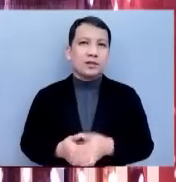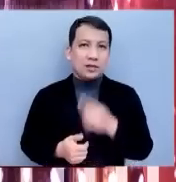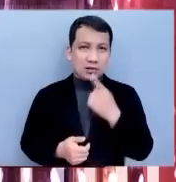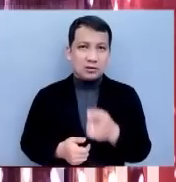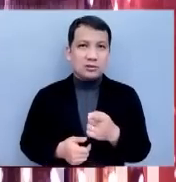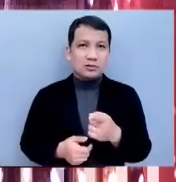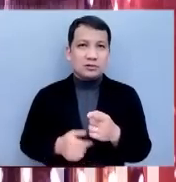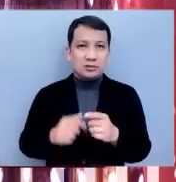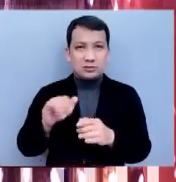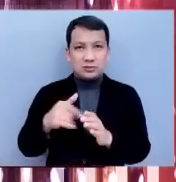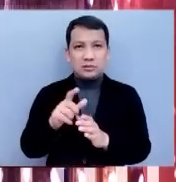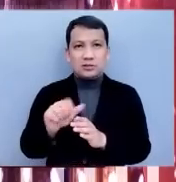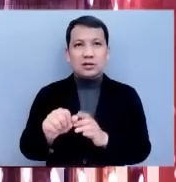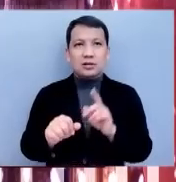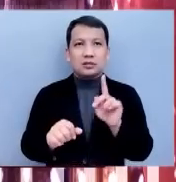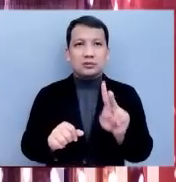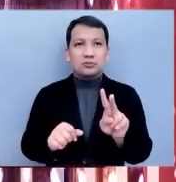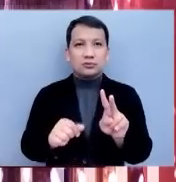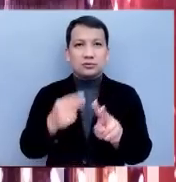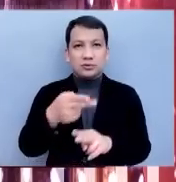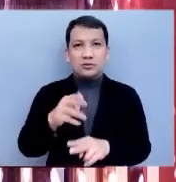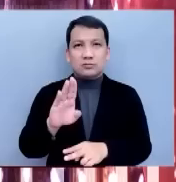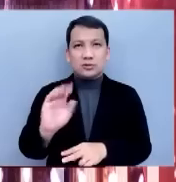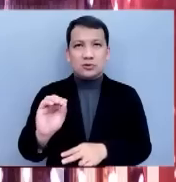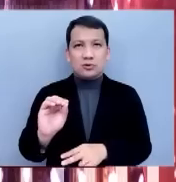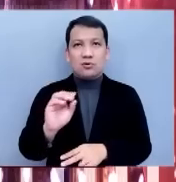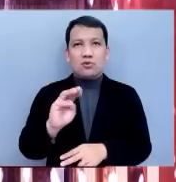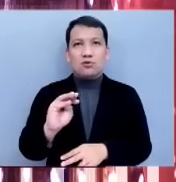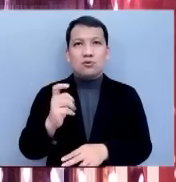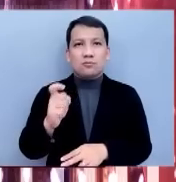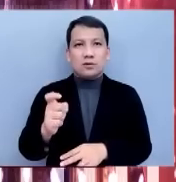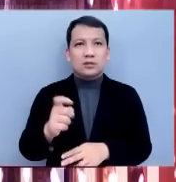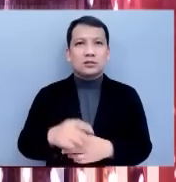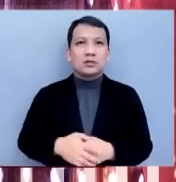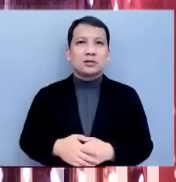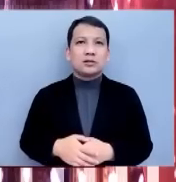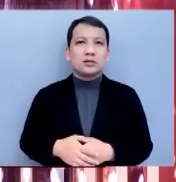Like That Season 2 sa HBO Max. I don't know what tomorrow will bring.